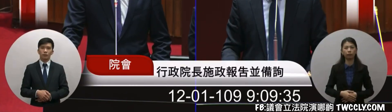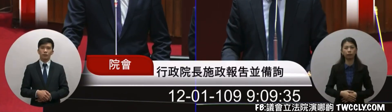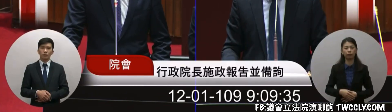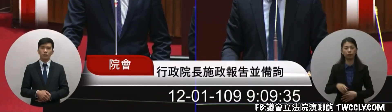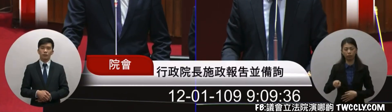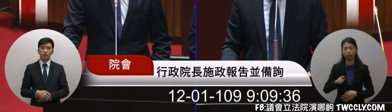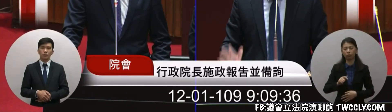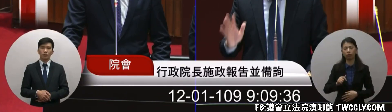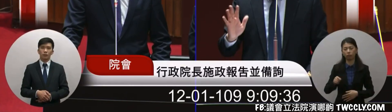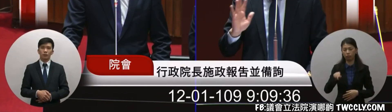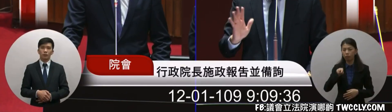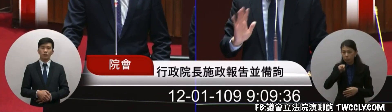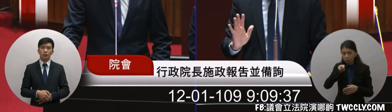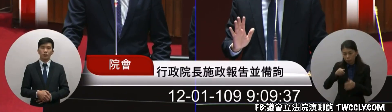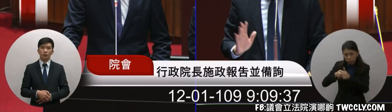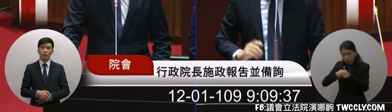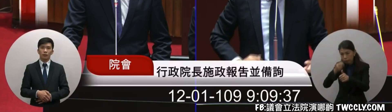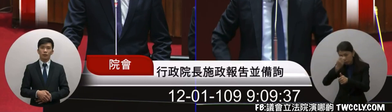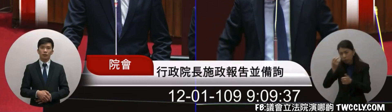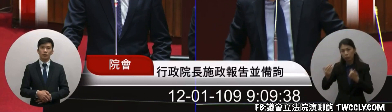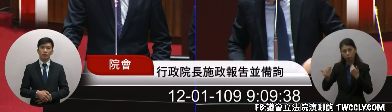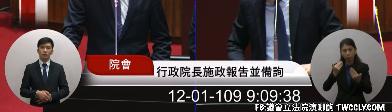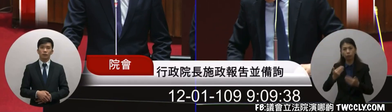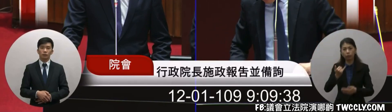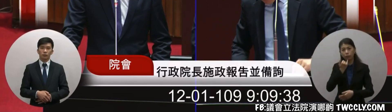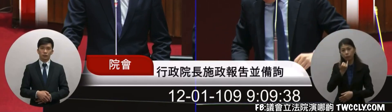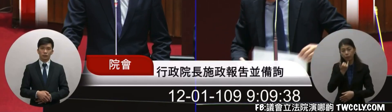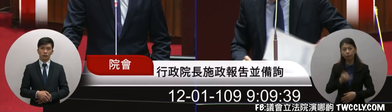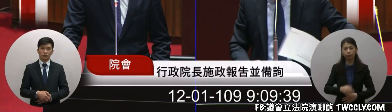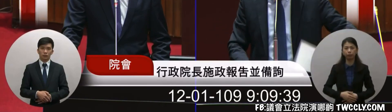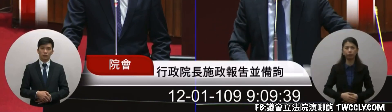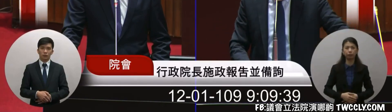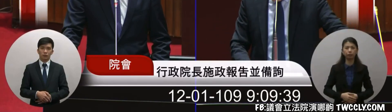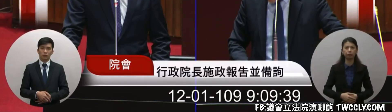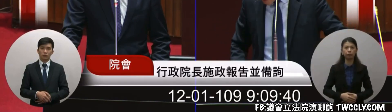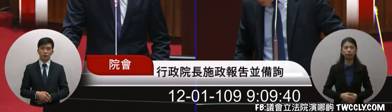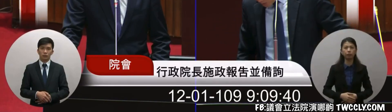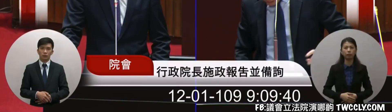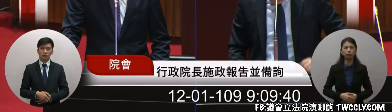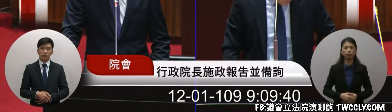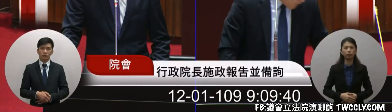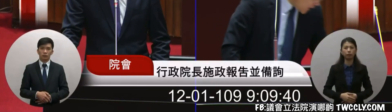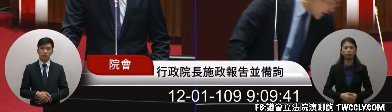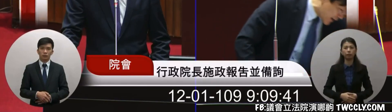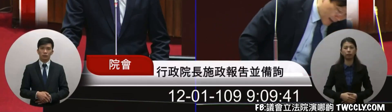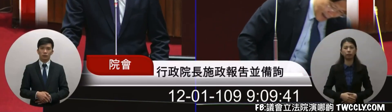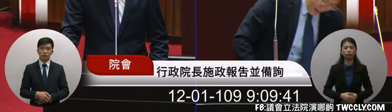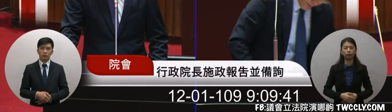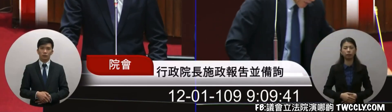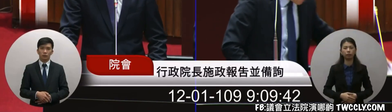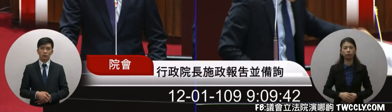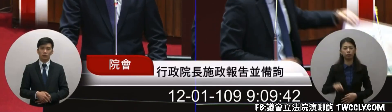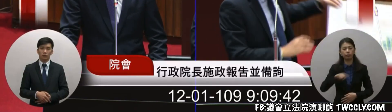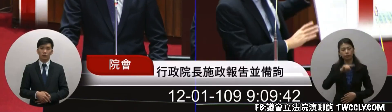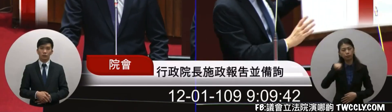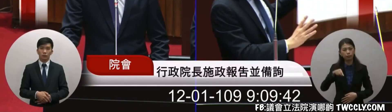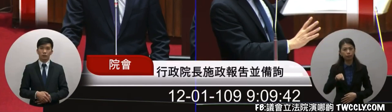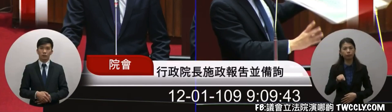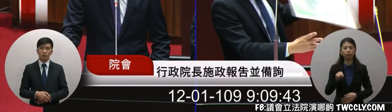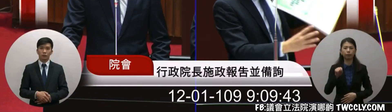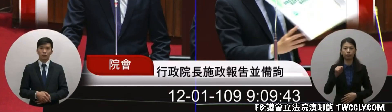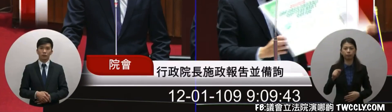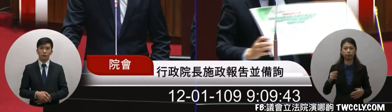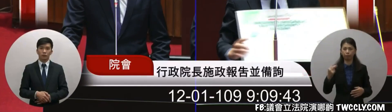做不到，其实它在技术上是真的做到。为什么一定要谈，还是要谈这个问题？就是说大家也可以看了，其实我们